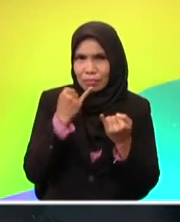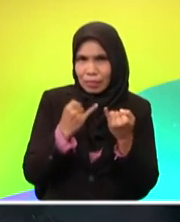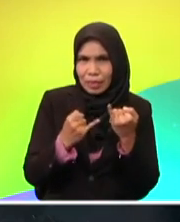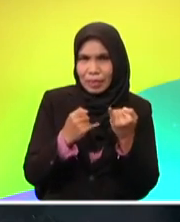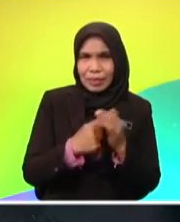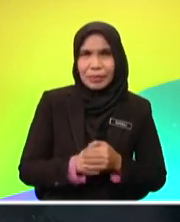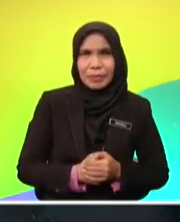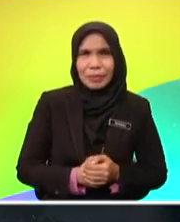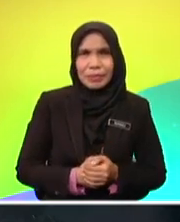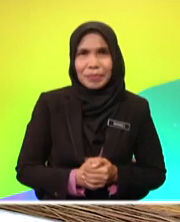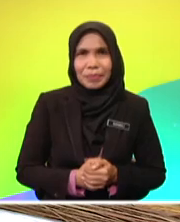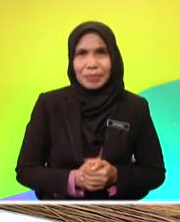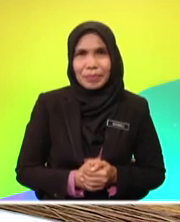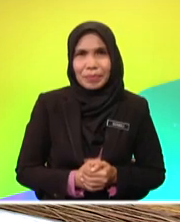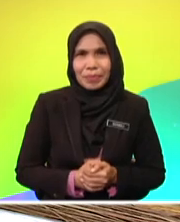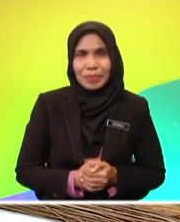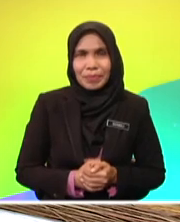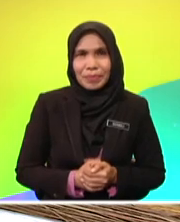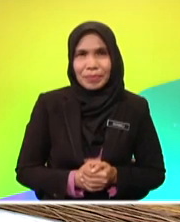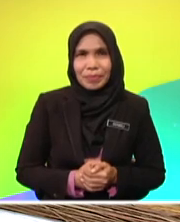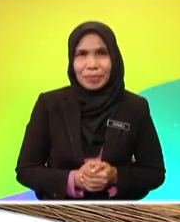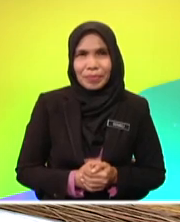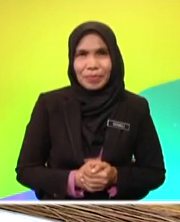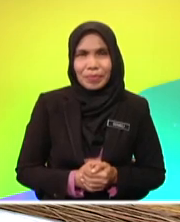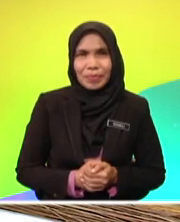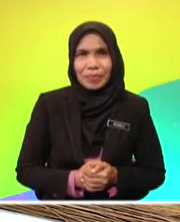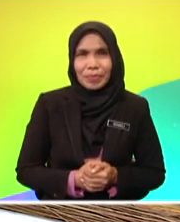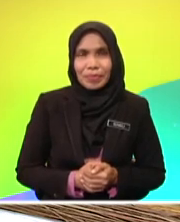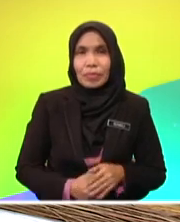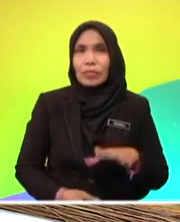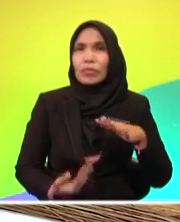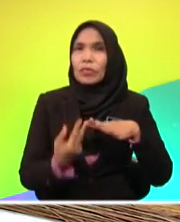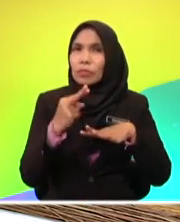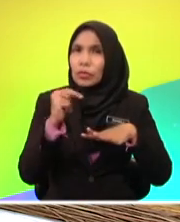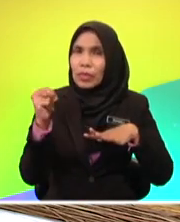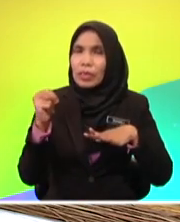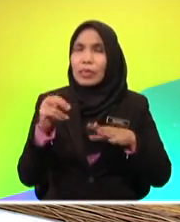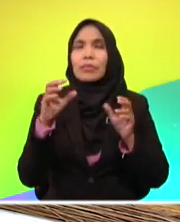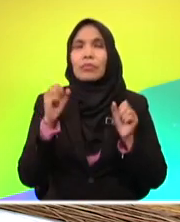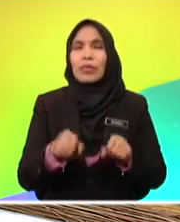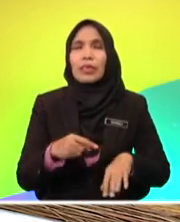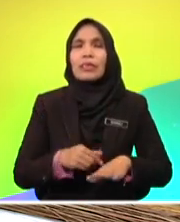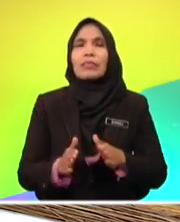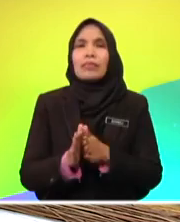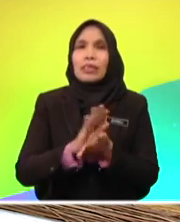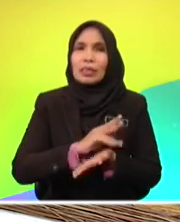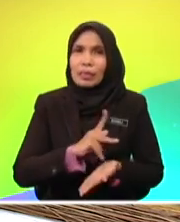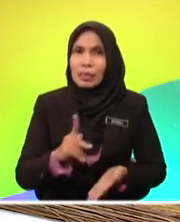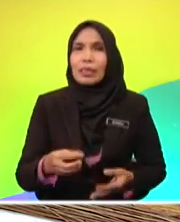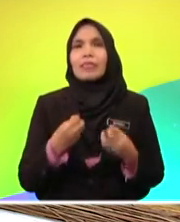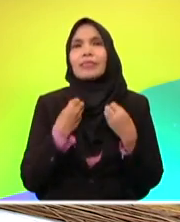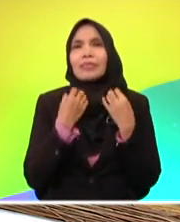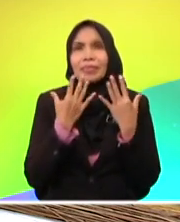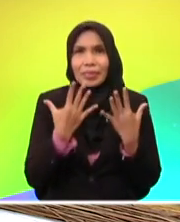sumber makanan, sumber pendapatan, yang terakhir, tumbuhan juga kita boleh jadikan sebagai